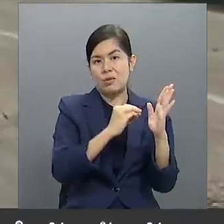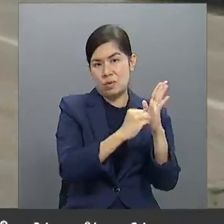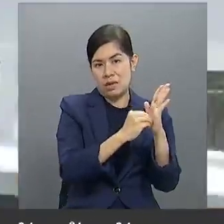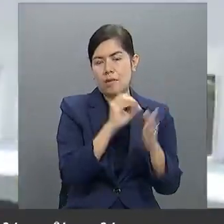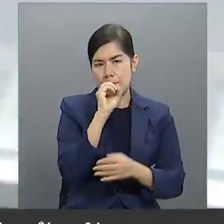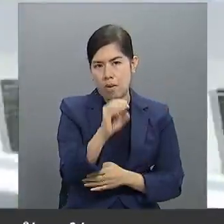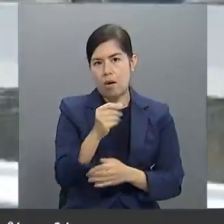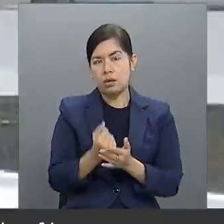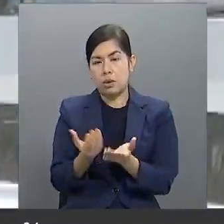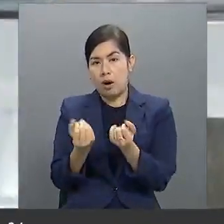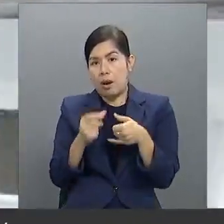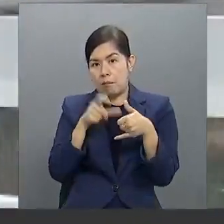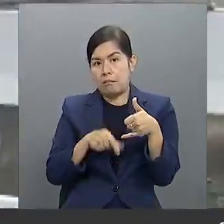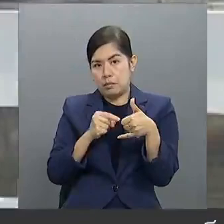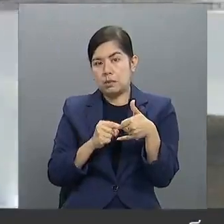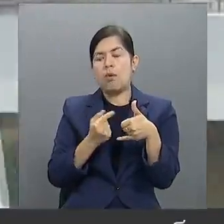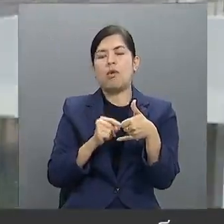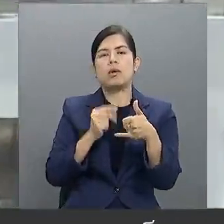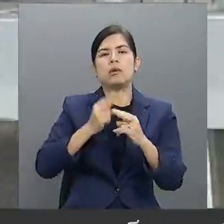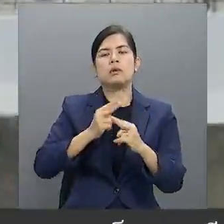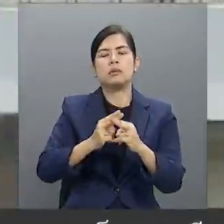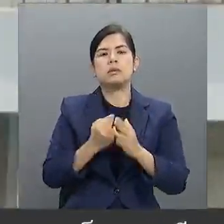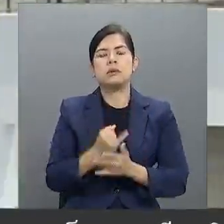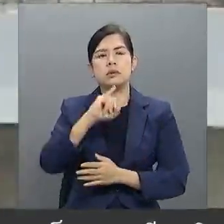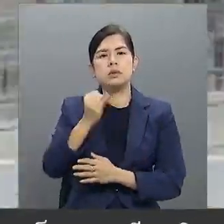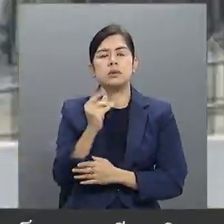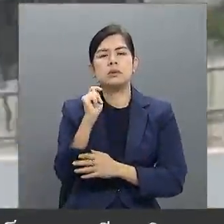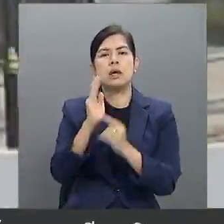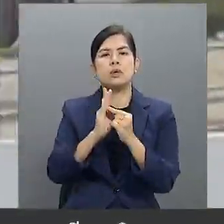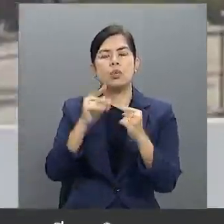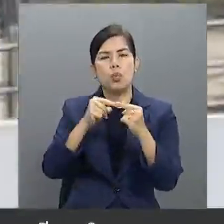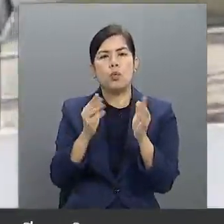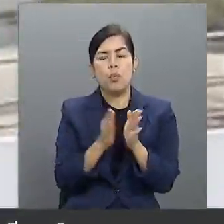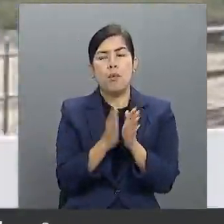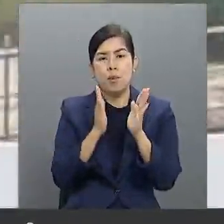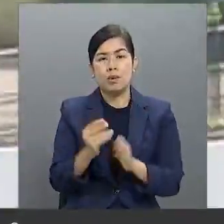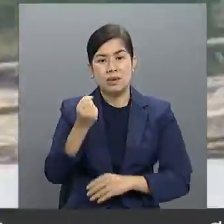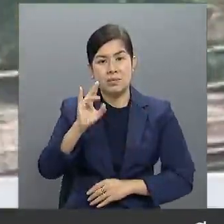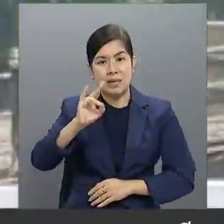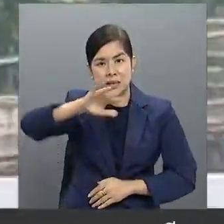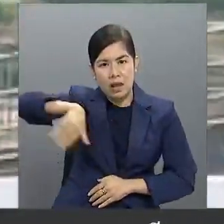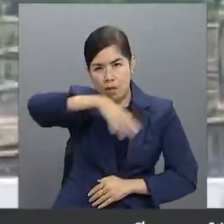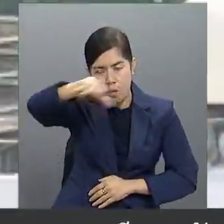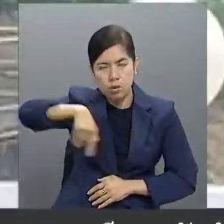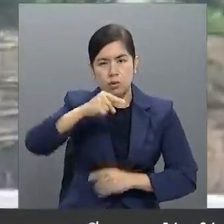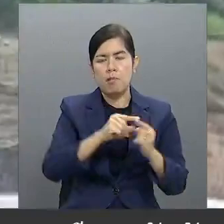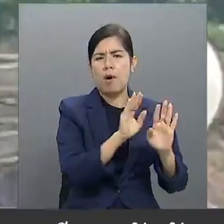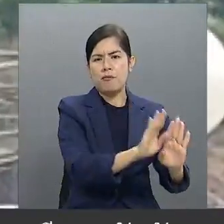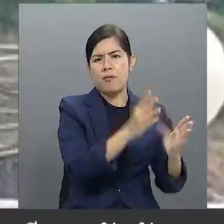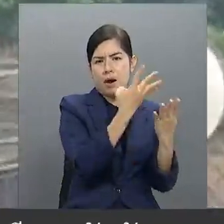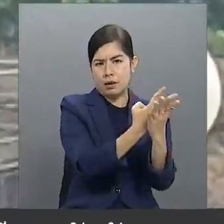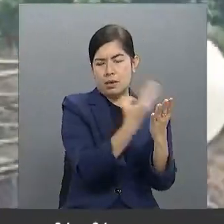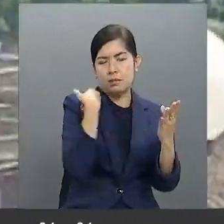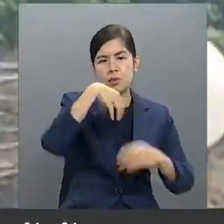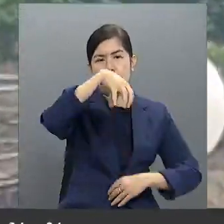พัฒน์หรือว่าไผ่ดาวดินการนำกลุ่มคณะราษฎรและพวก 17คนมาขังที่เรือนจำพิเศษกรุงเทพว่าจะนาทีกรณีมีการ